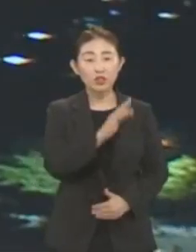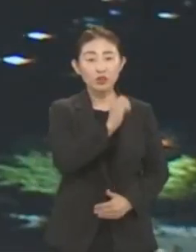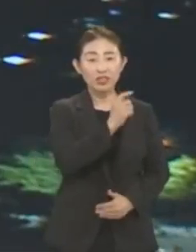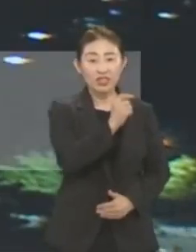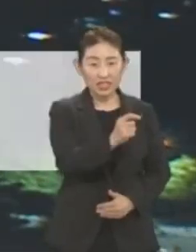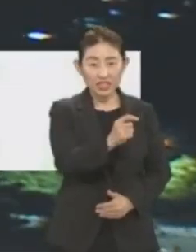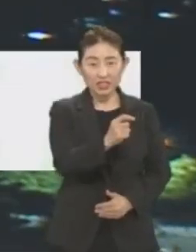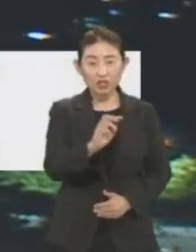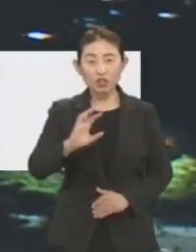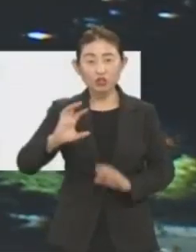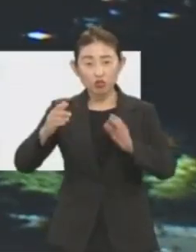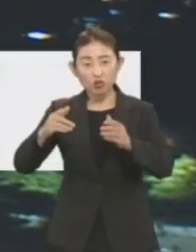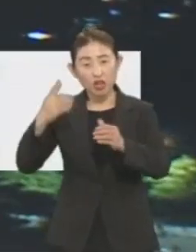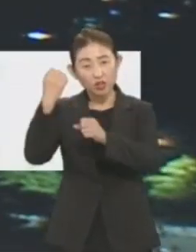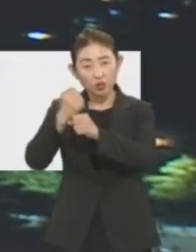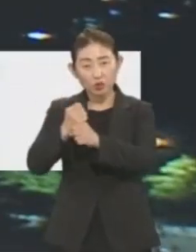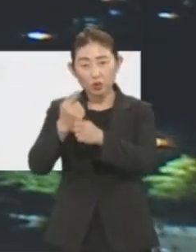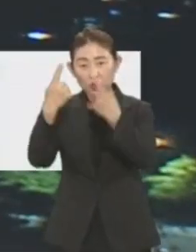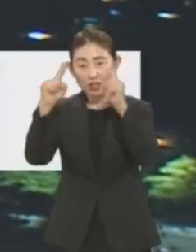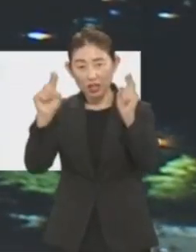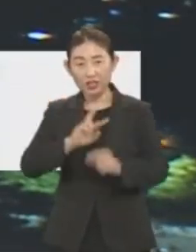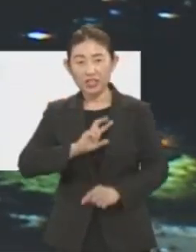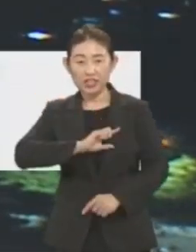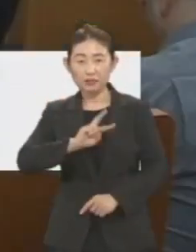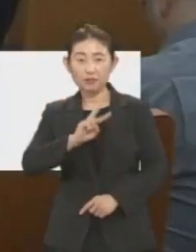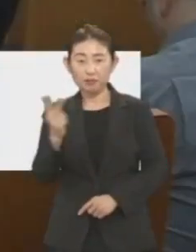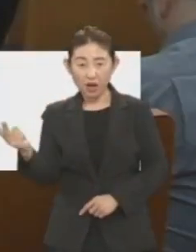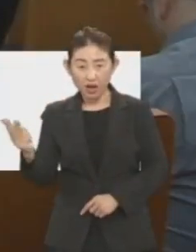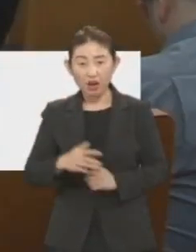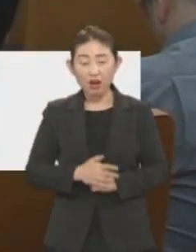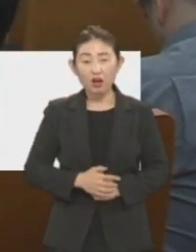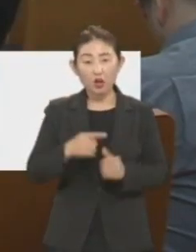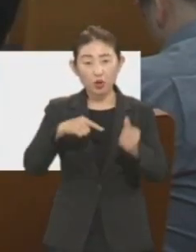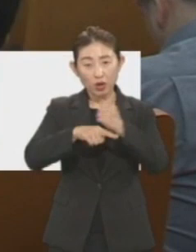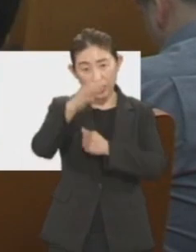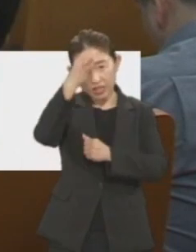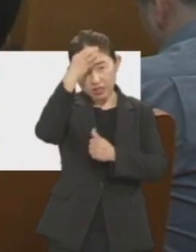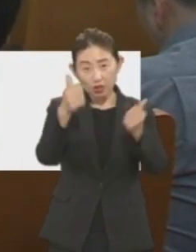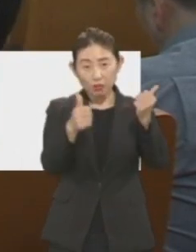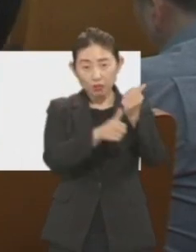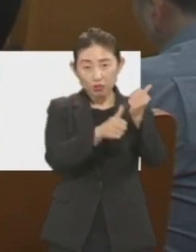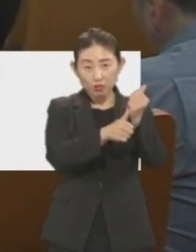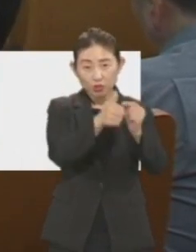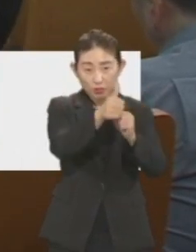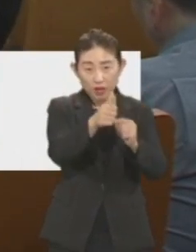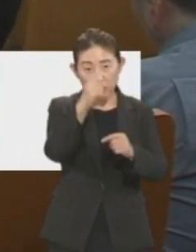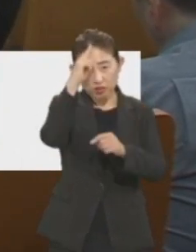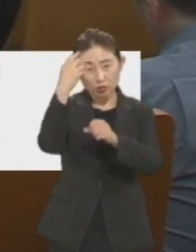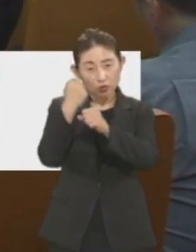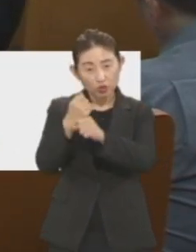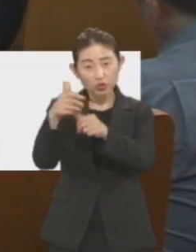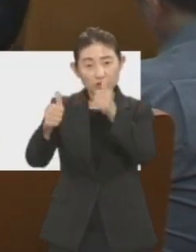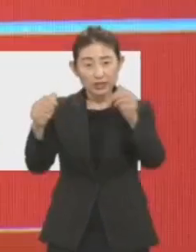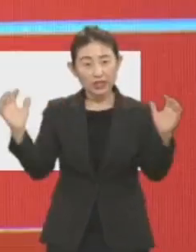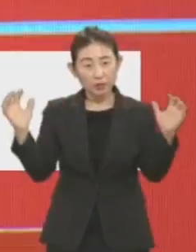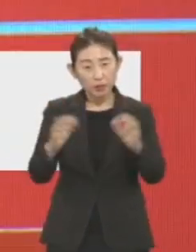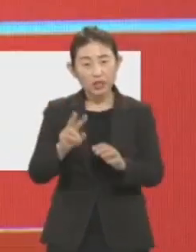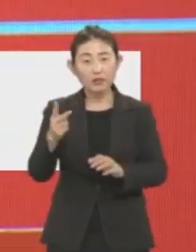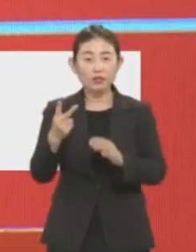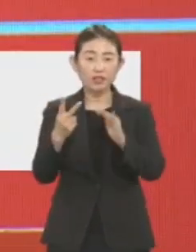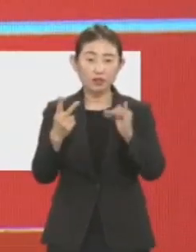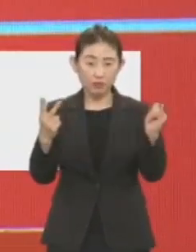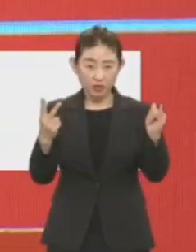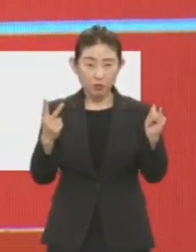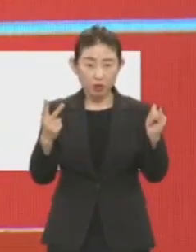국가연구소 대학교로 교명을 바꾼가 조성경 과학기술 정보통신부 제 1차관과 정부 출연연구 기관장